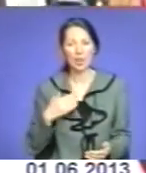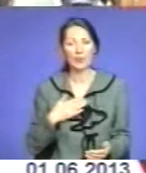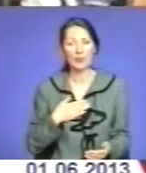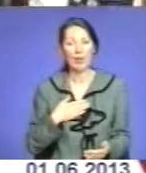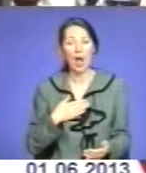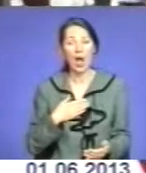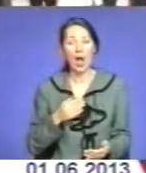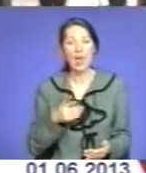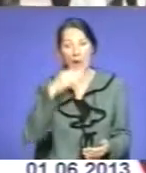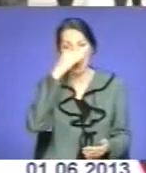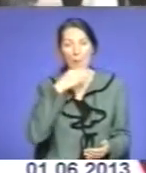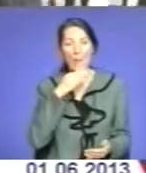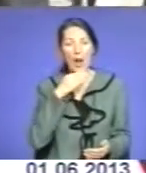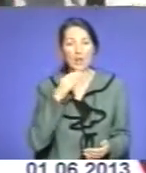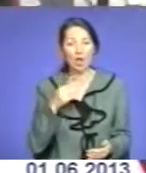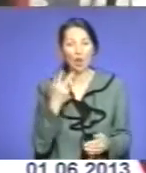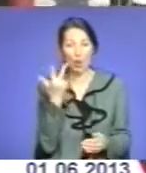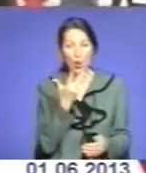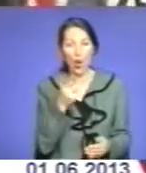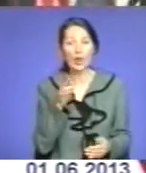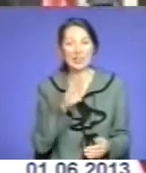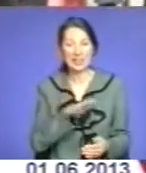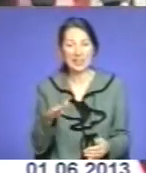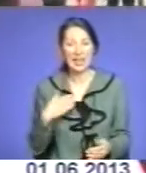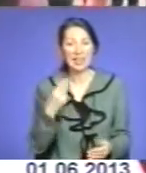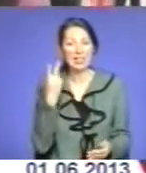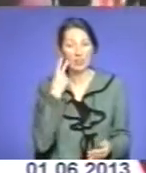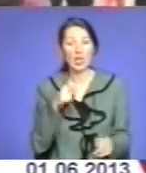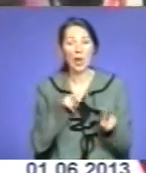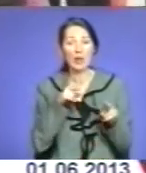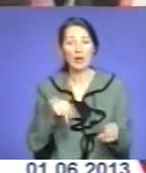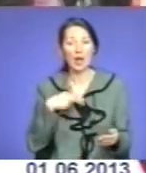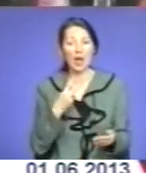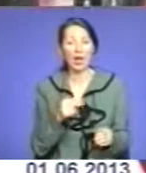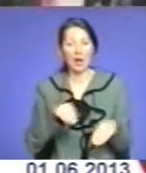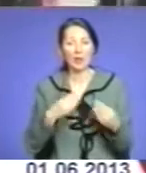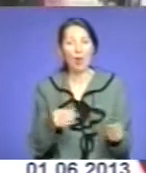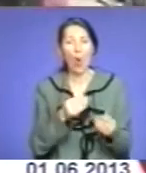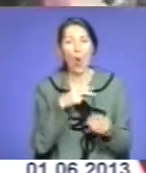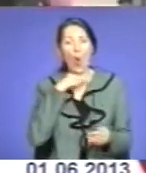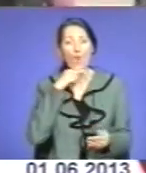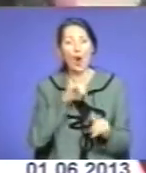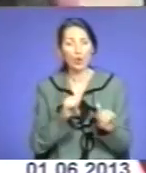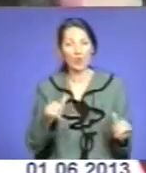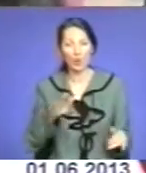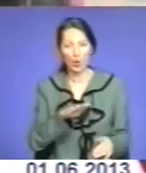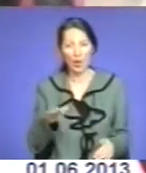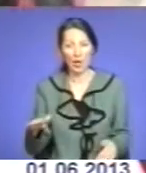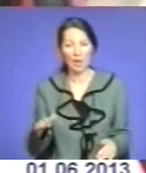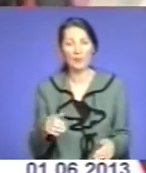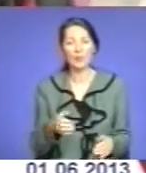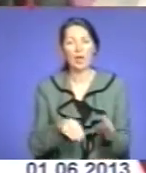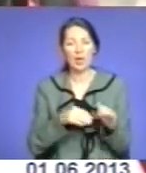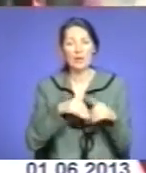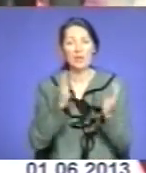І тому, як батько трьох дітей, я завжди приділяю увагу розвитку своїх дітей. Перше – це загально середня освіта,